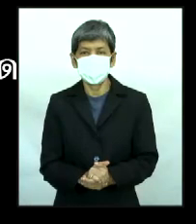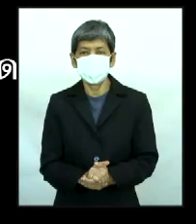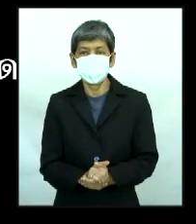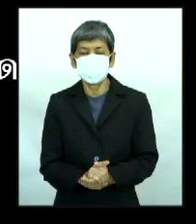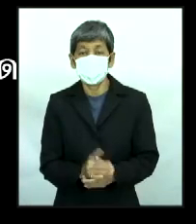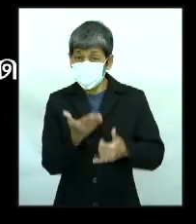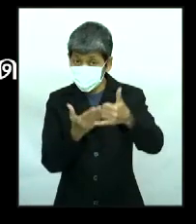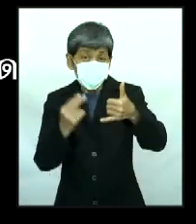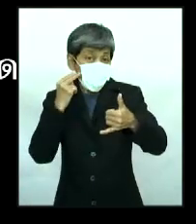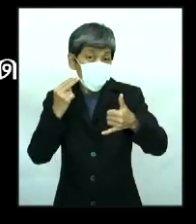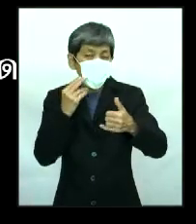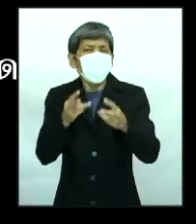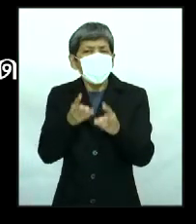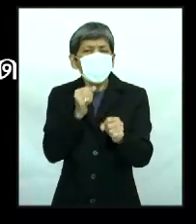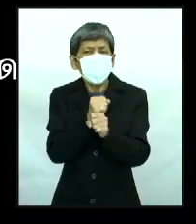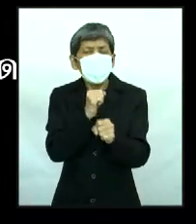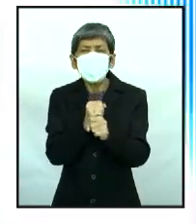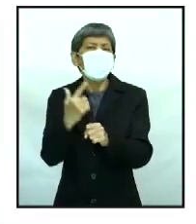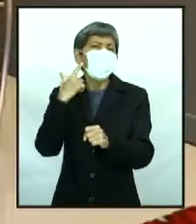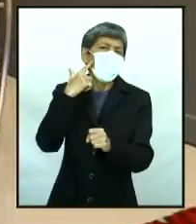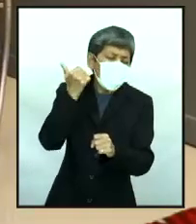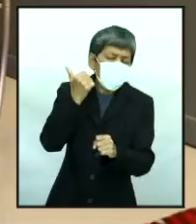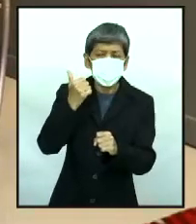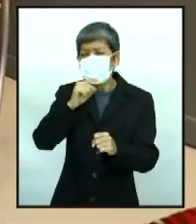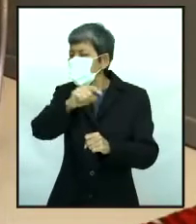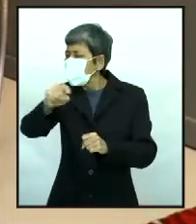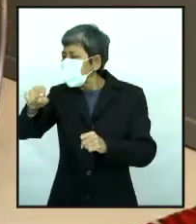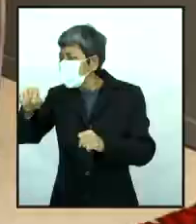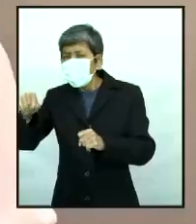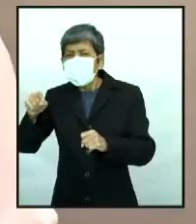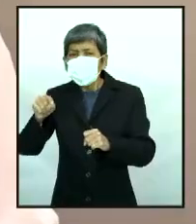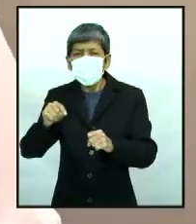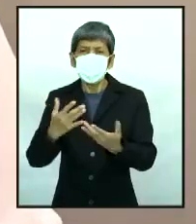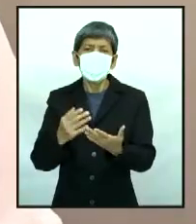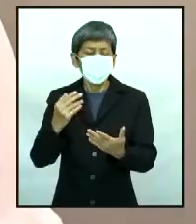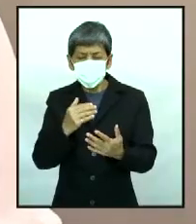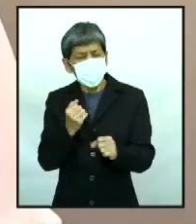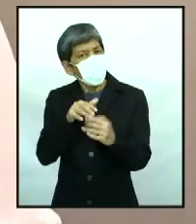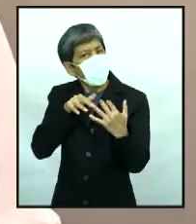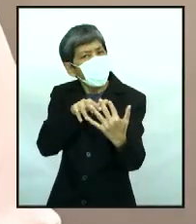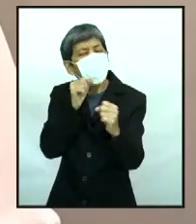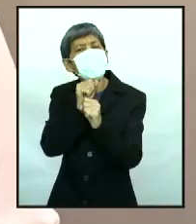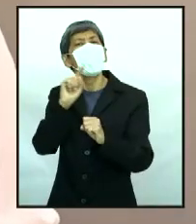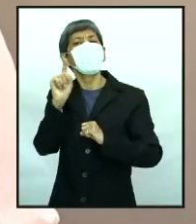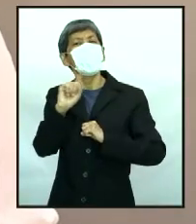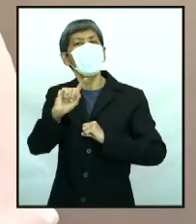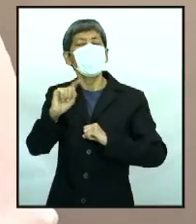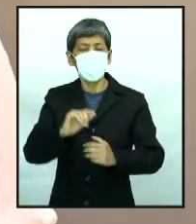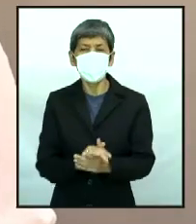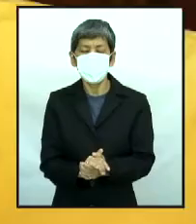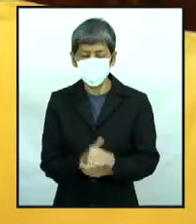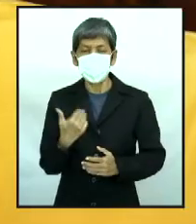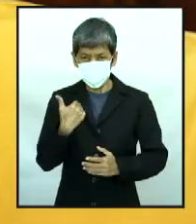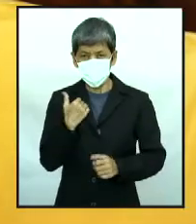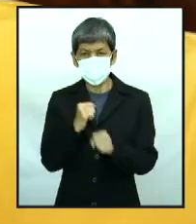แล้วพี่เสียงใช้การสื่อสารกับคนปกติหรือว่ากับคนอื่นๆที่ไม่ใช่ผู้พิการทางการได้ยินด้วยกันเนี่ยยังไงบ้างคะ เข